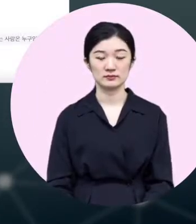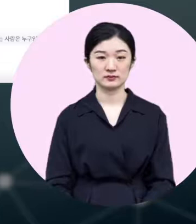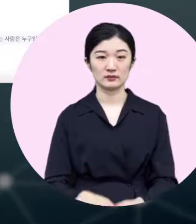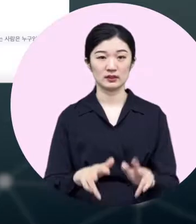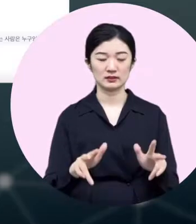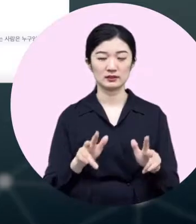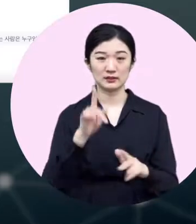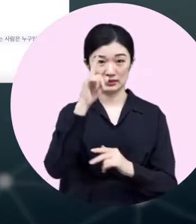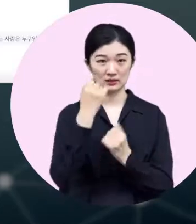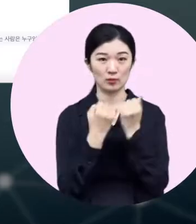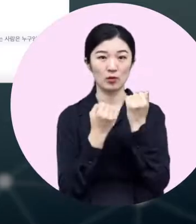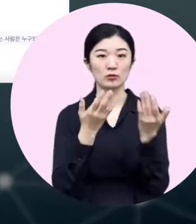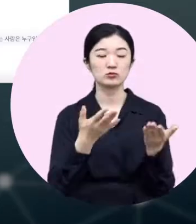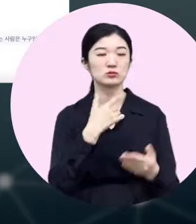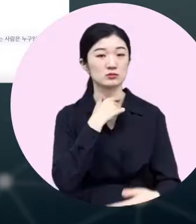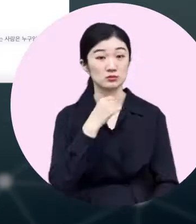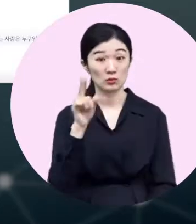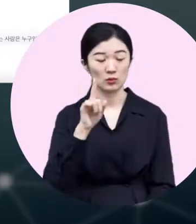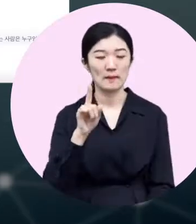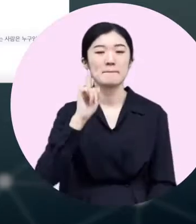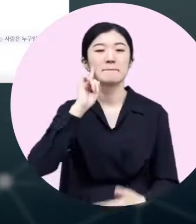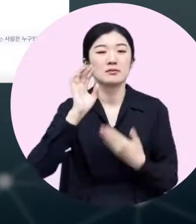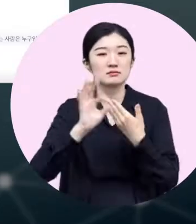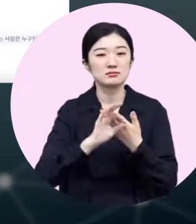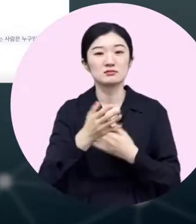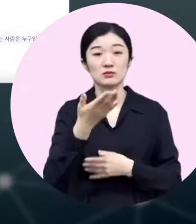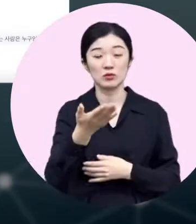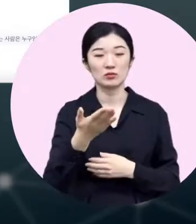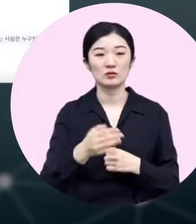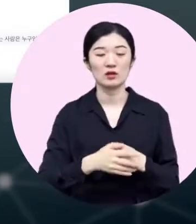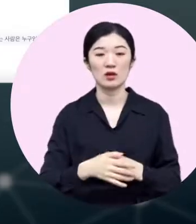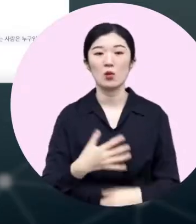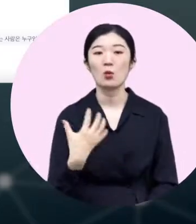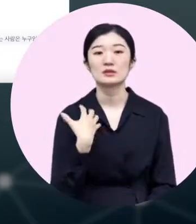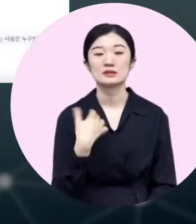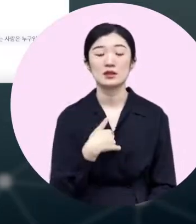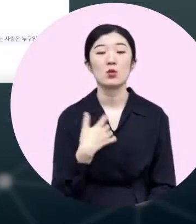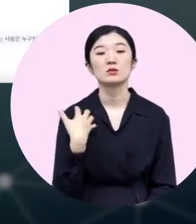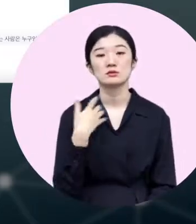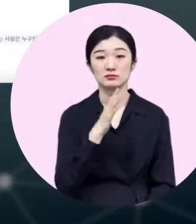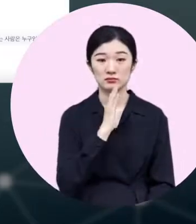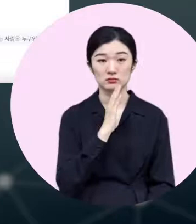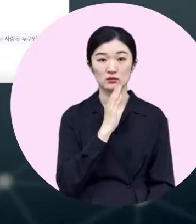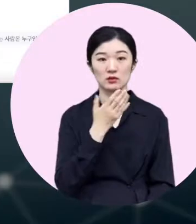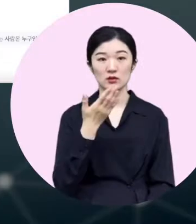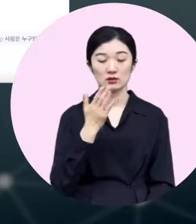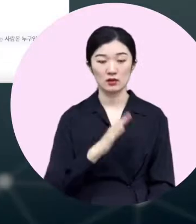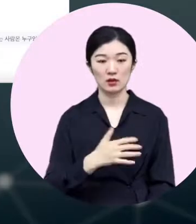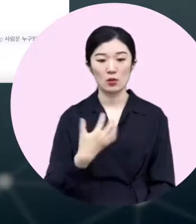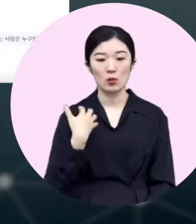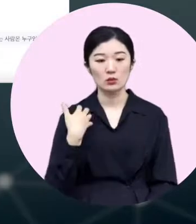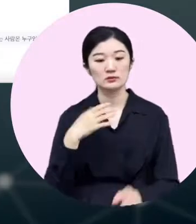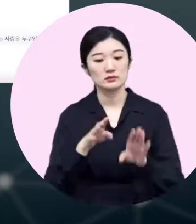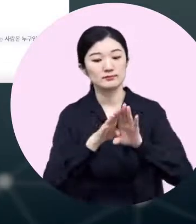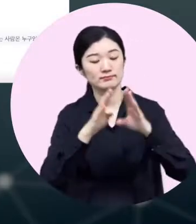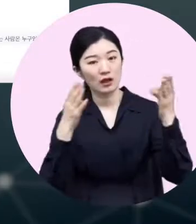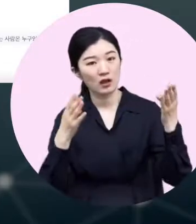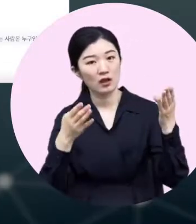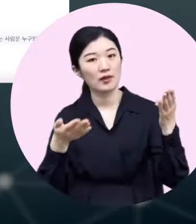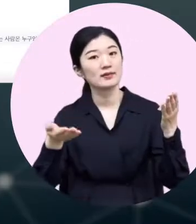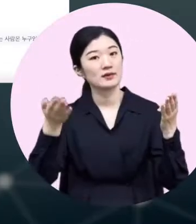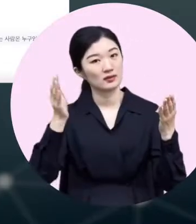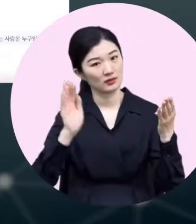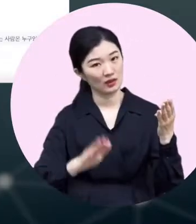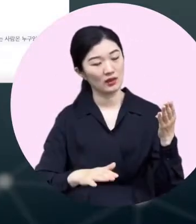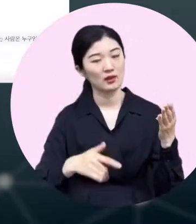제가 설명드릴 게 여러분이 만약에 이 호스트긴 호스트예요. 그러니까 회의를 열은 사람이긴 한데